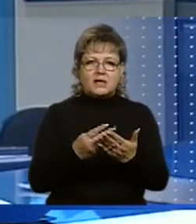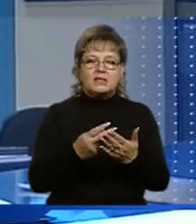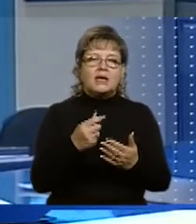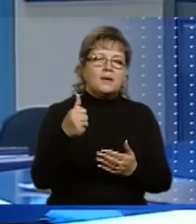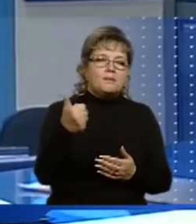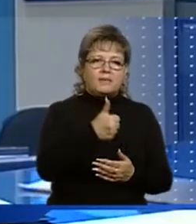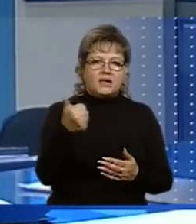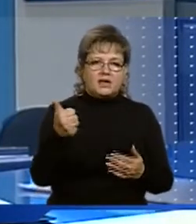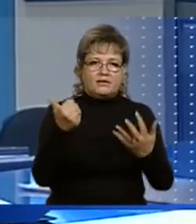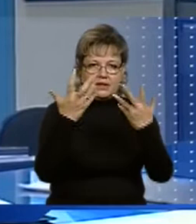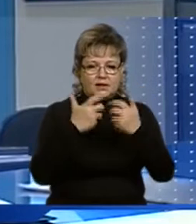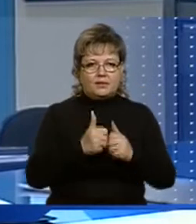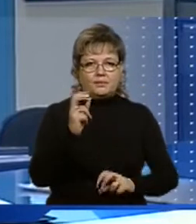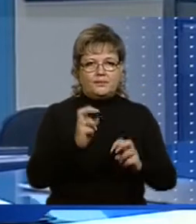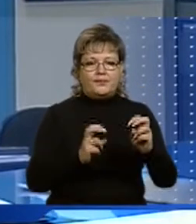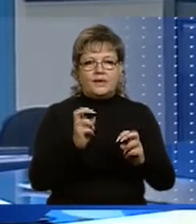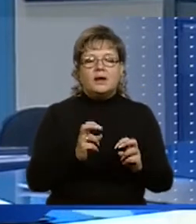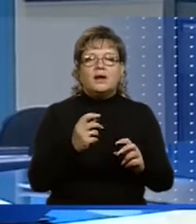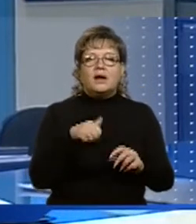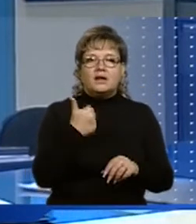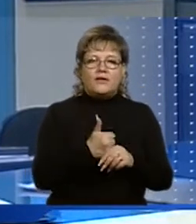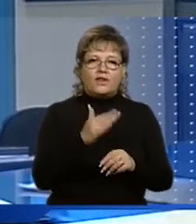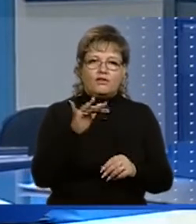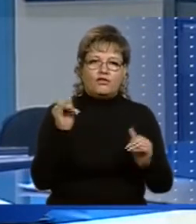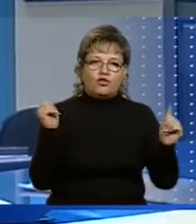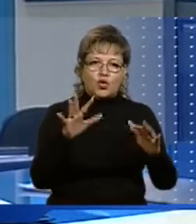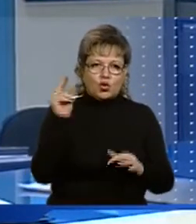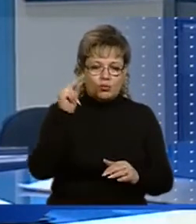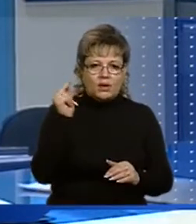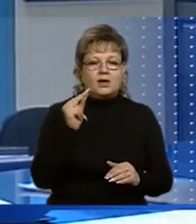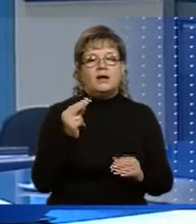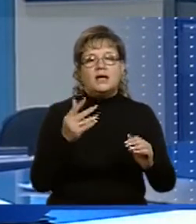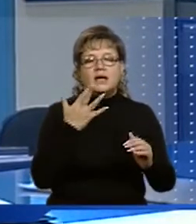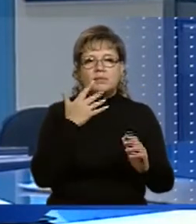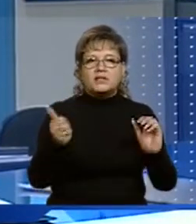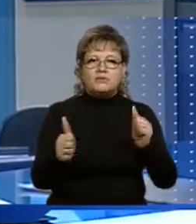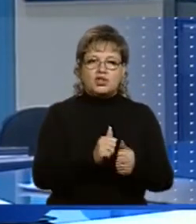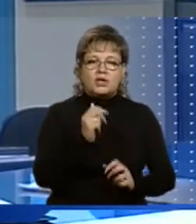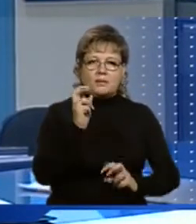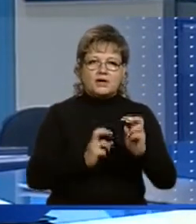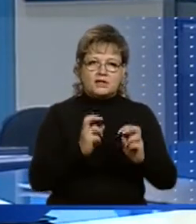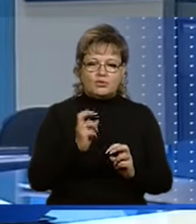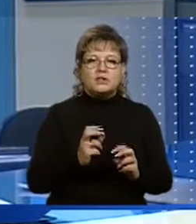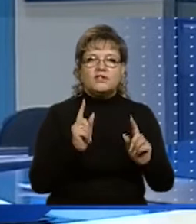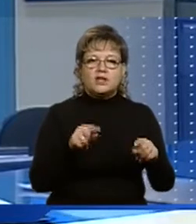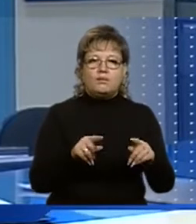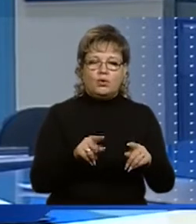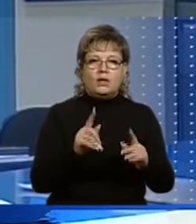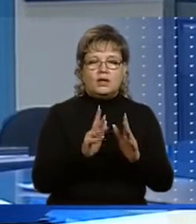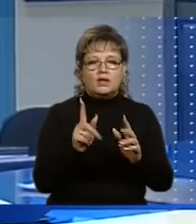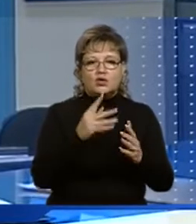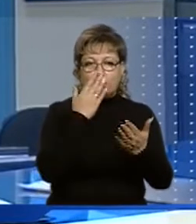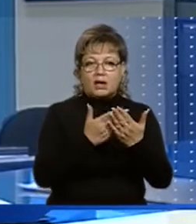передовых разработок в производственной сфере. Главная тема форума в этом году – развитие импортозамещающего производства. Тем более, как